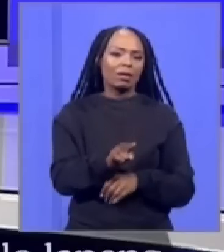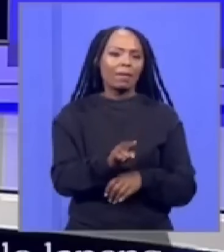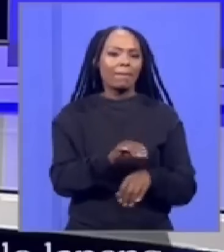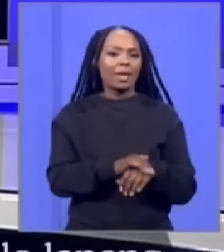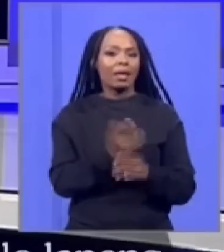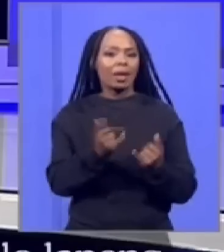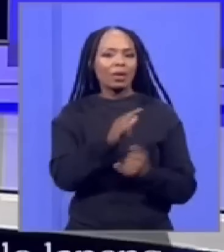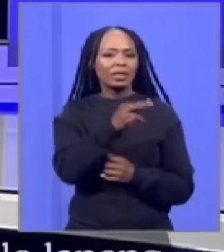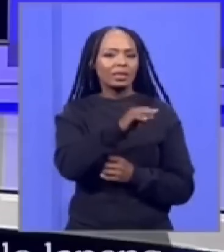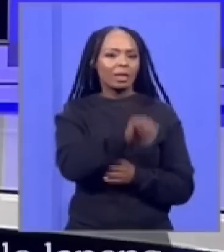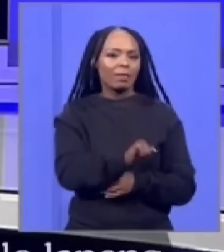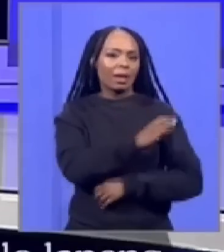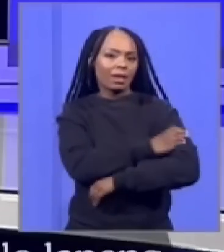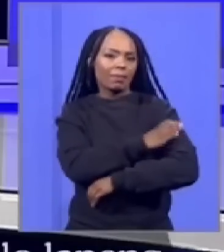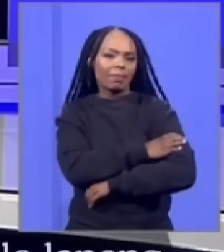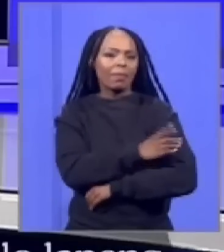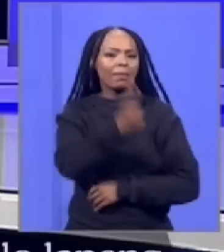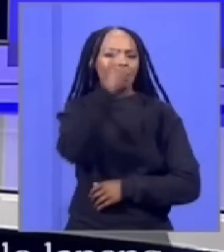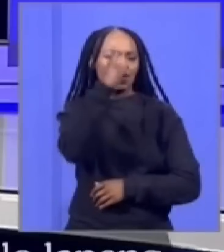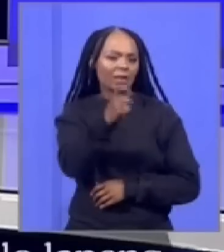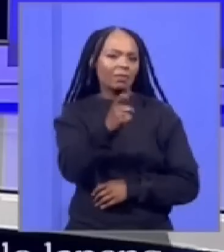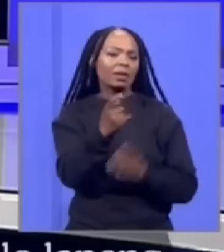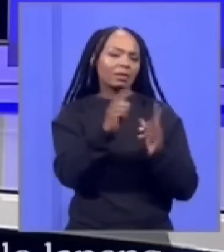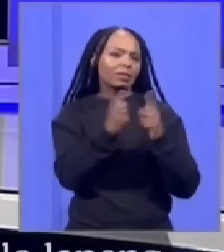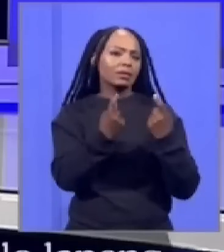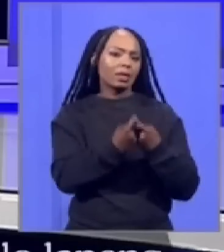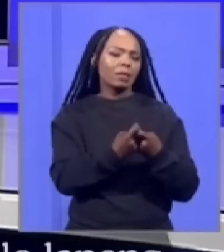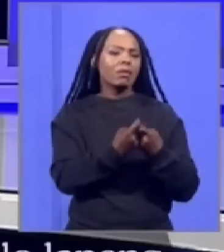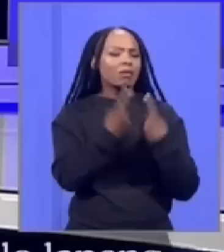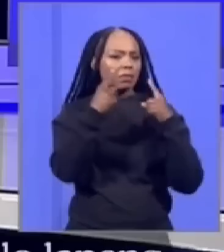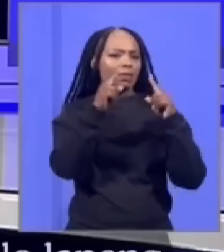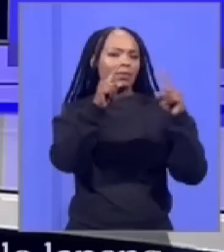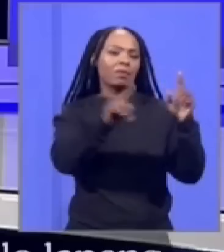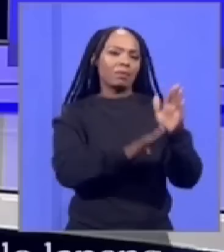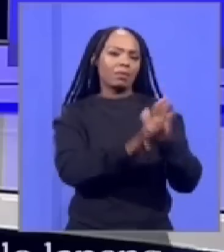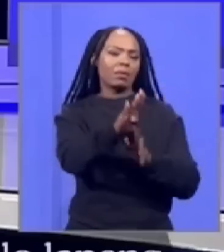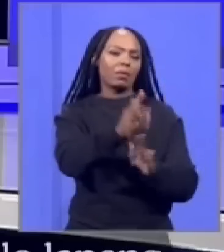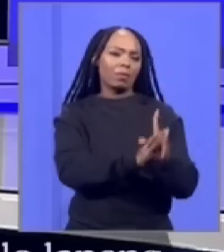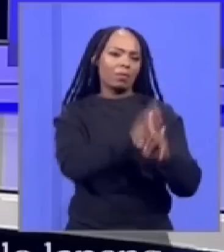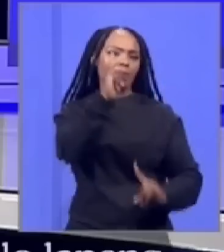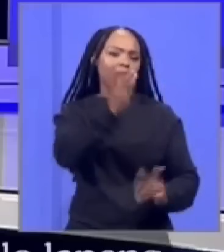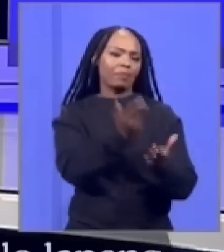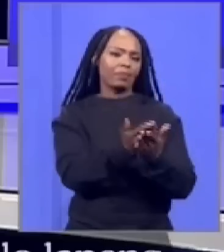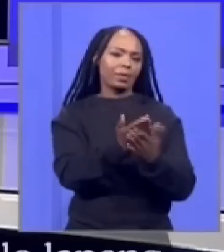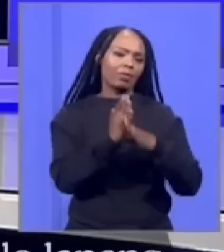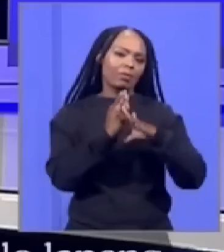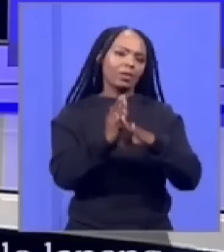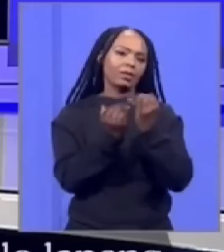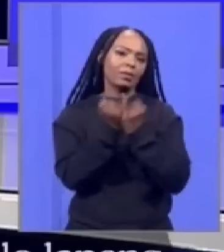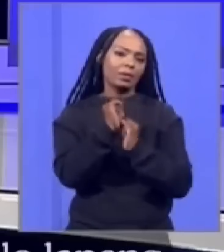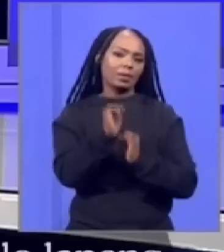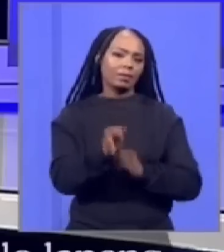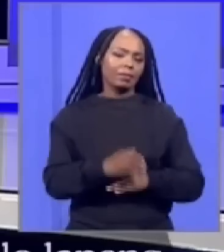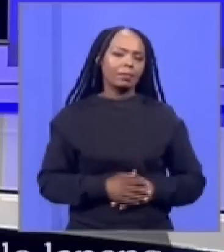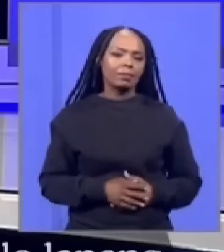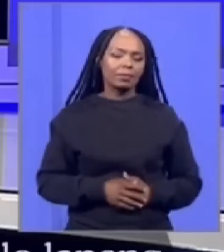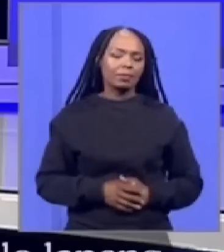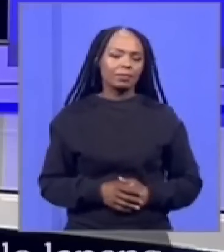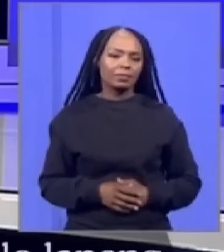mokapteini Ditaba Pavuma o dumela hore sehlopha se tla tswela pele hore se sebetse hantle le ho sireletsa record ya sona kgatlhanong le sehlopha sena sa